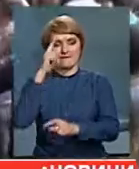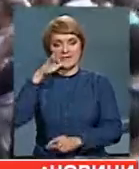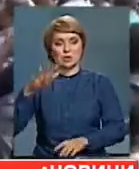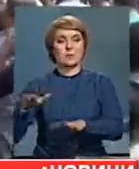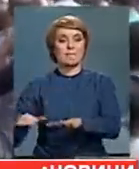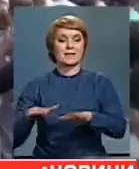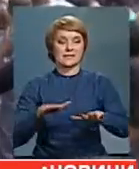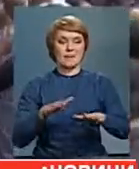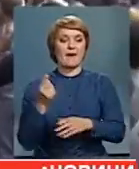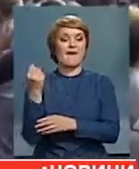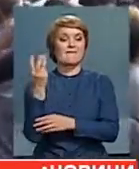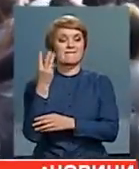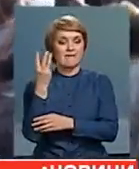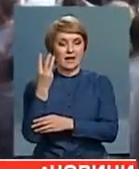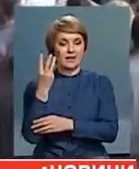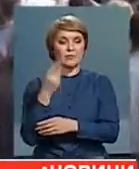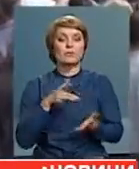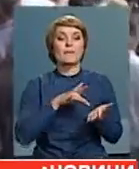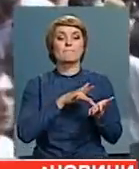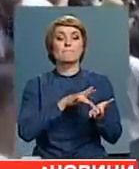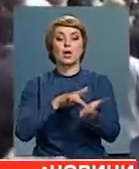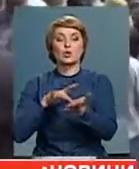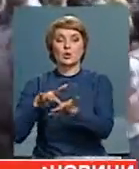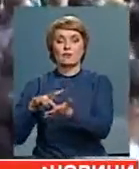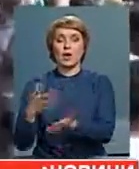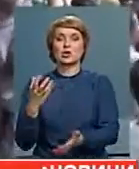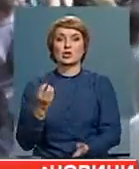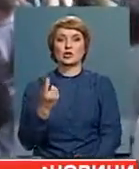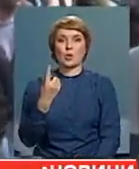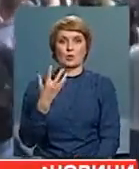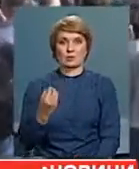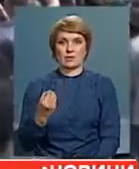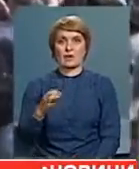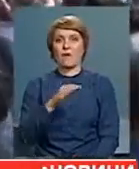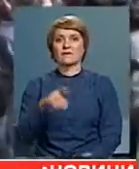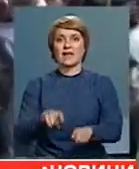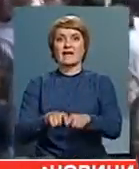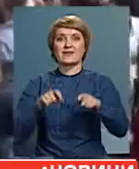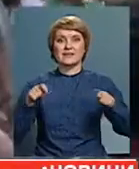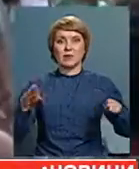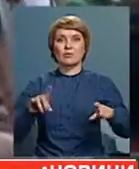мандруватиме Ріо ще день. Офіційна церемонія відкриття ігор відбудеться на стадіоні Маракана.